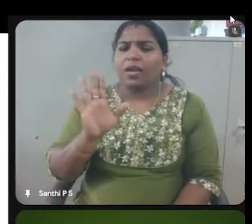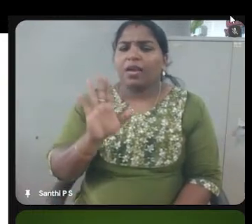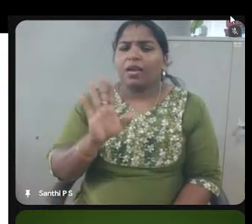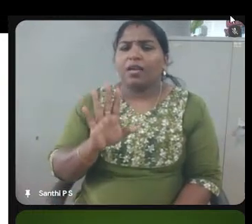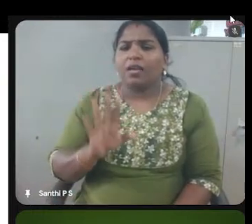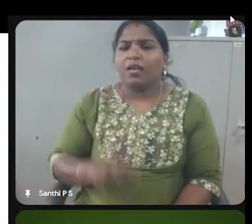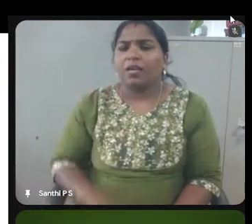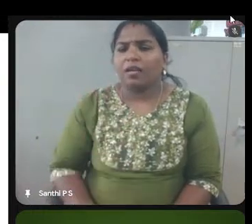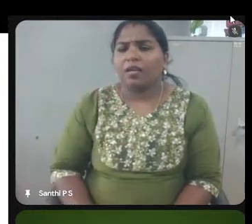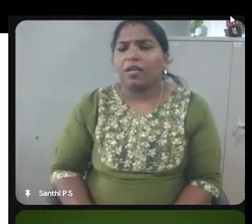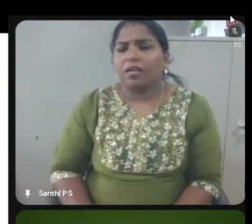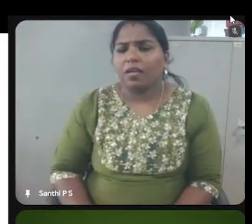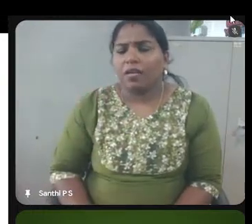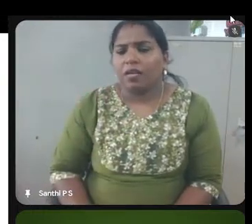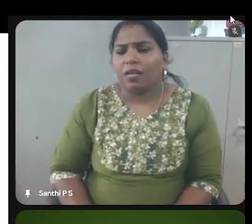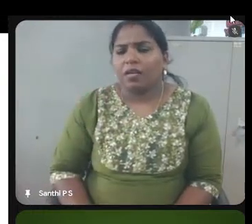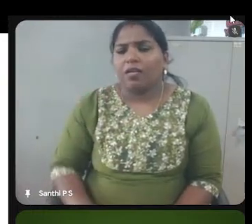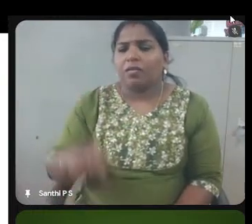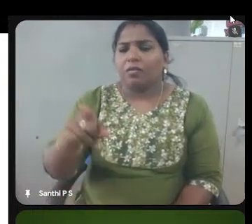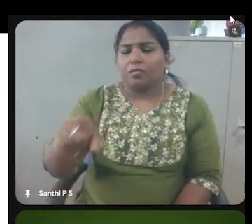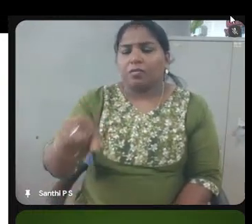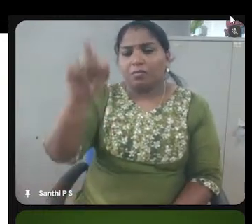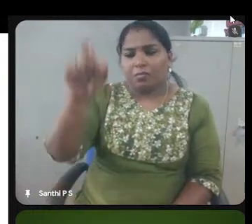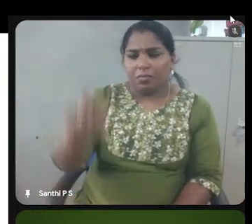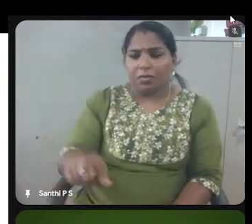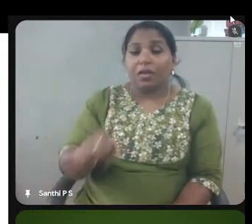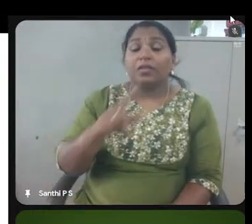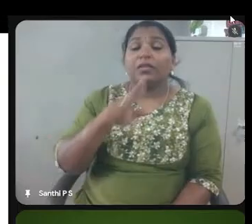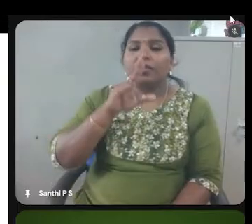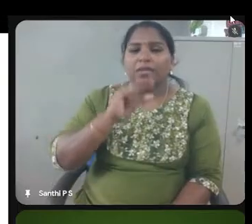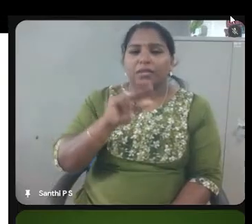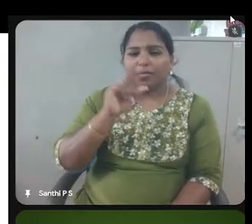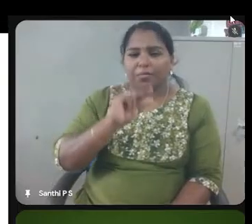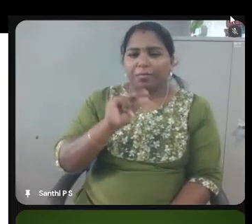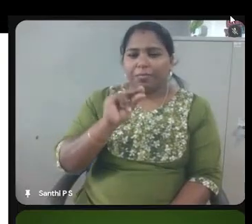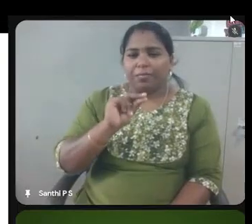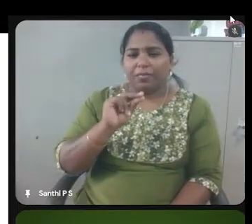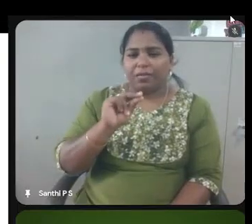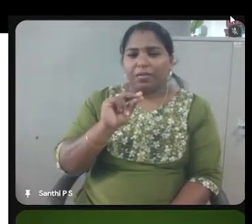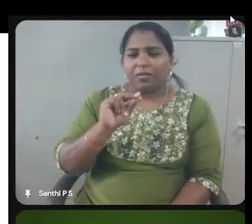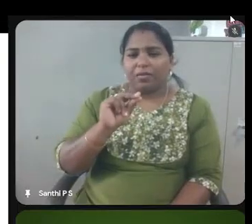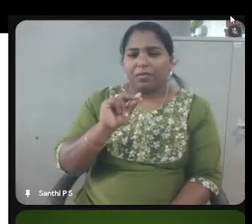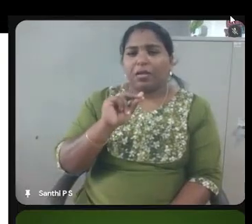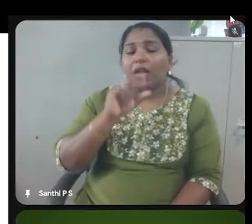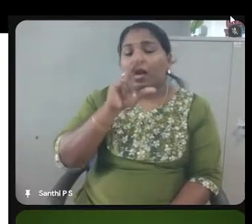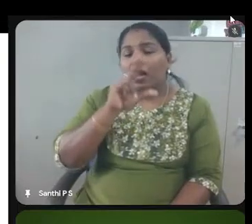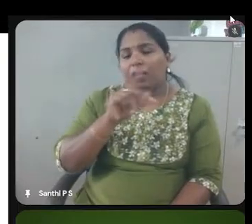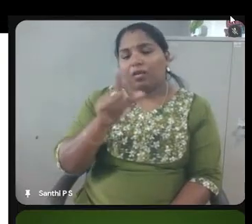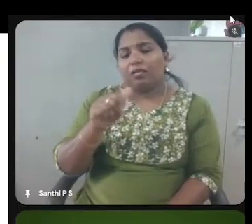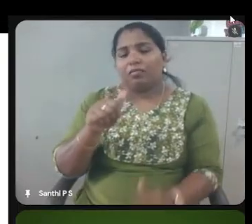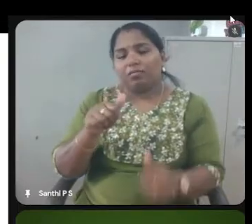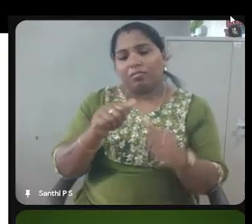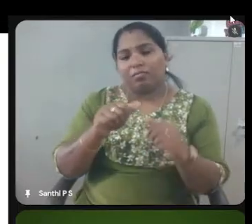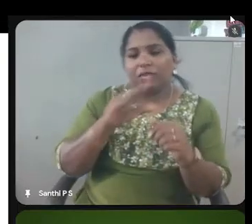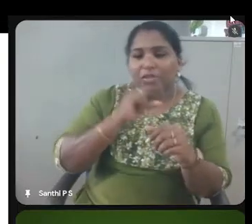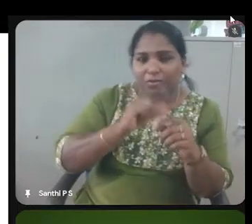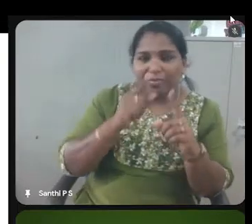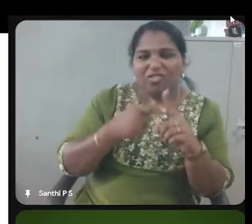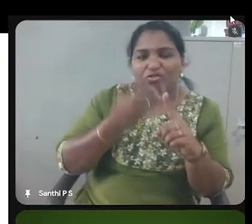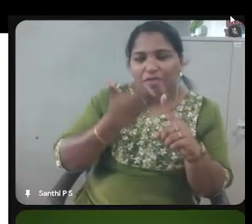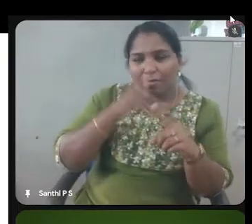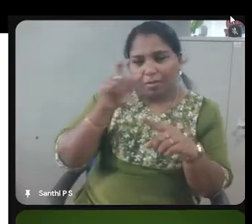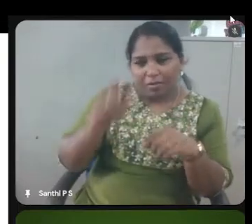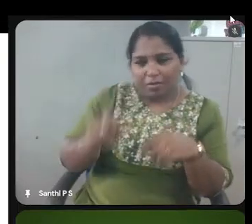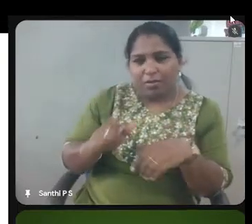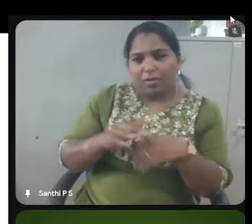ആക്ച്വലി ഒരു സ്പീച്ച് തെറാപ്പിസ്റ്റ് ആണ്, അപ്പോ പൊതുവെ ചോദിച്ചതാണ്. ഓക്കെ, സോ